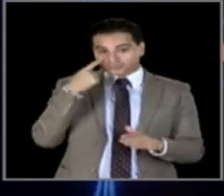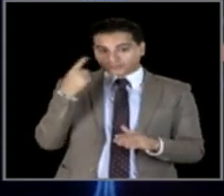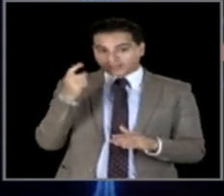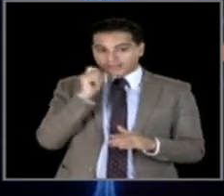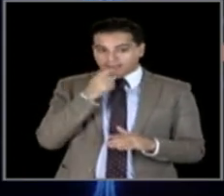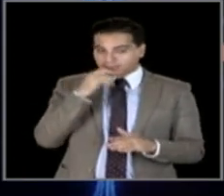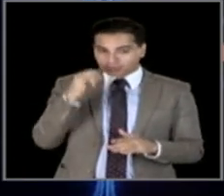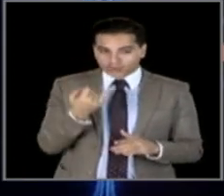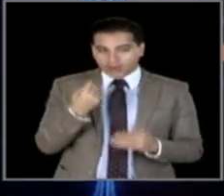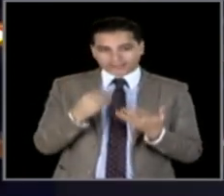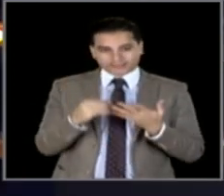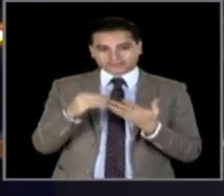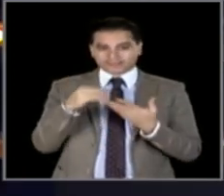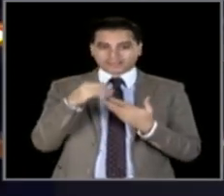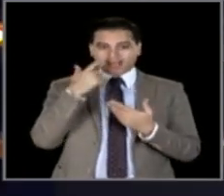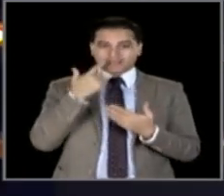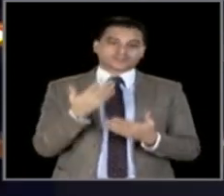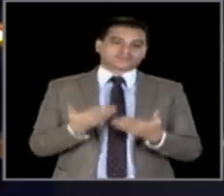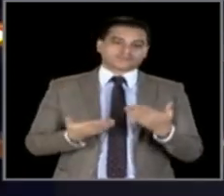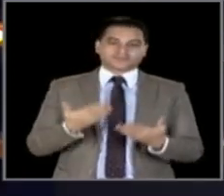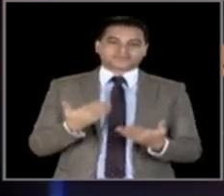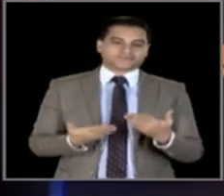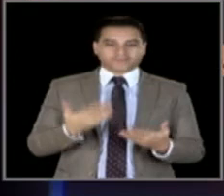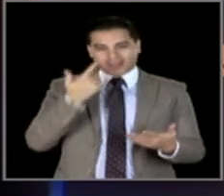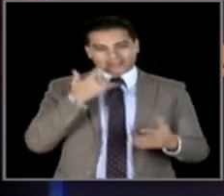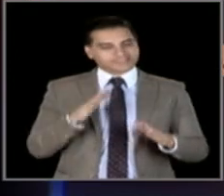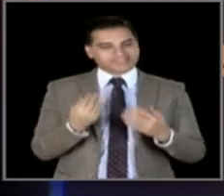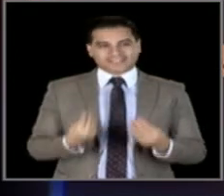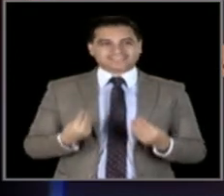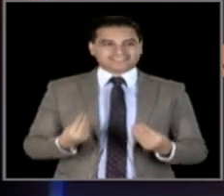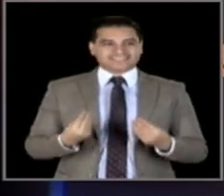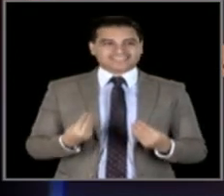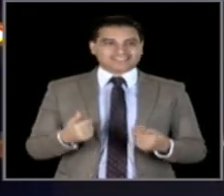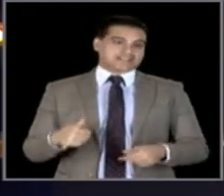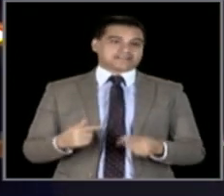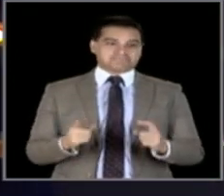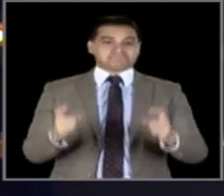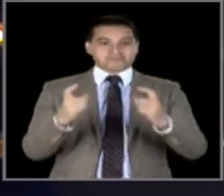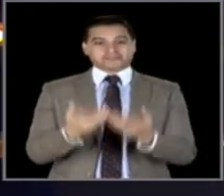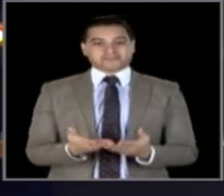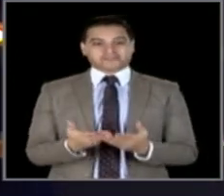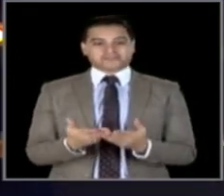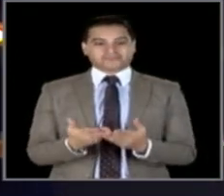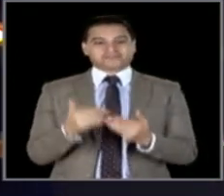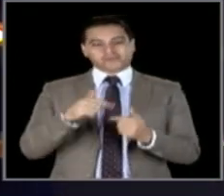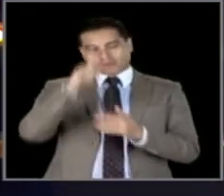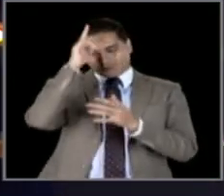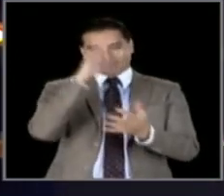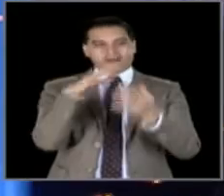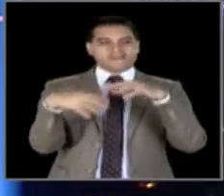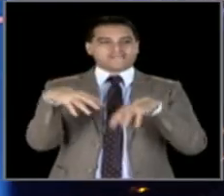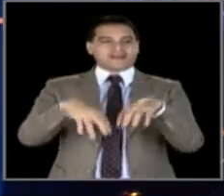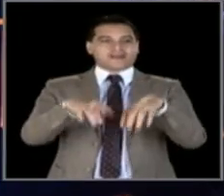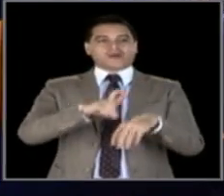حسب الماتش. ما احنا في الماتش لسه بقى. لسه هو ده الماتش والله. انا عارف. جغرافيا. والسؤال